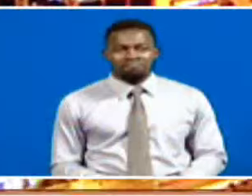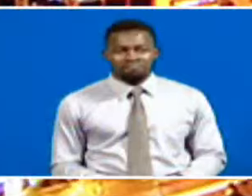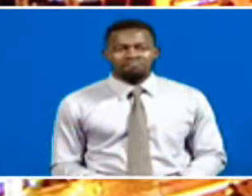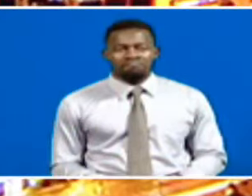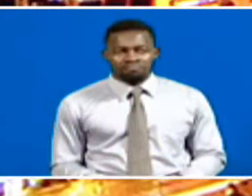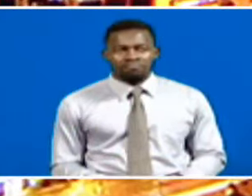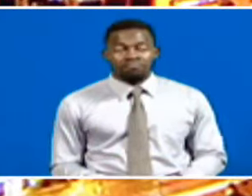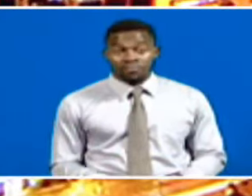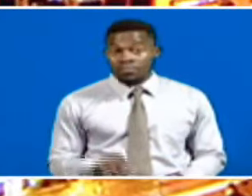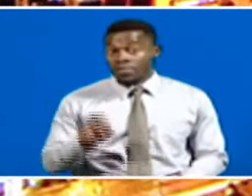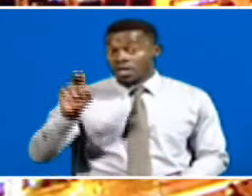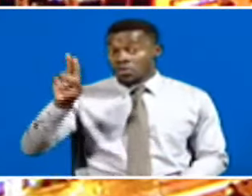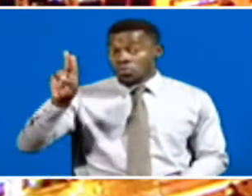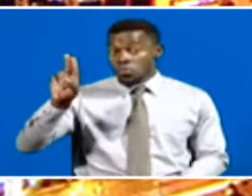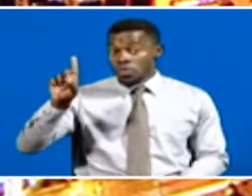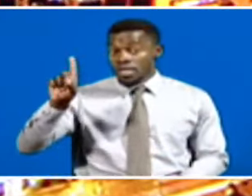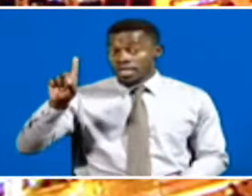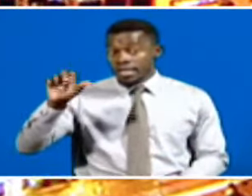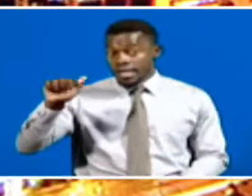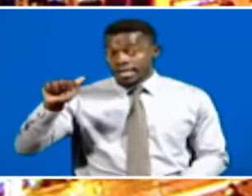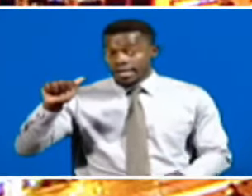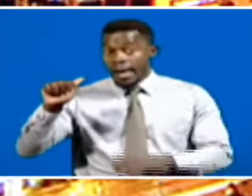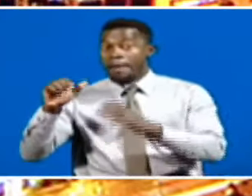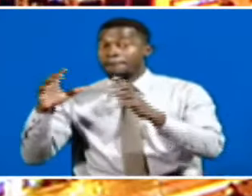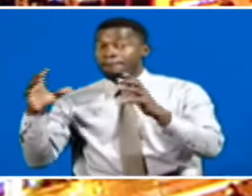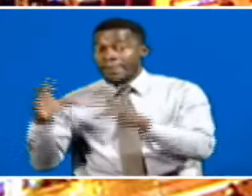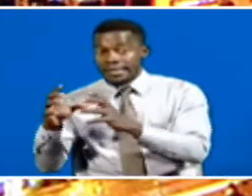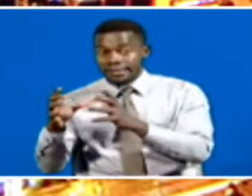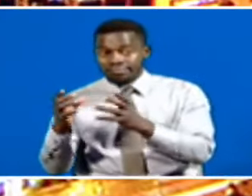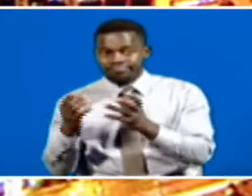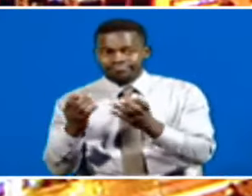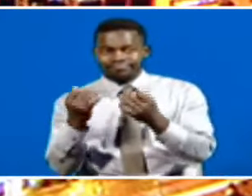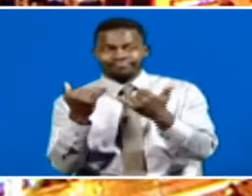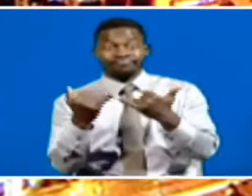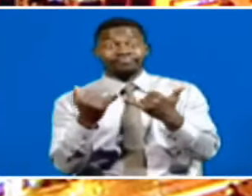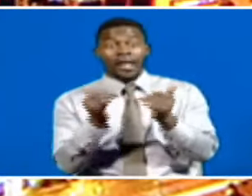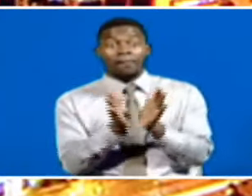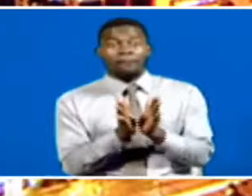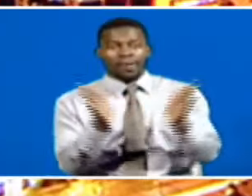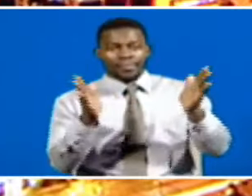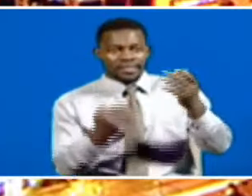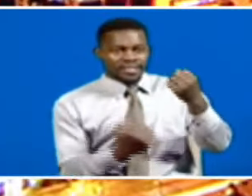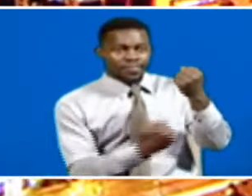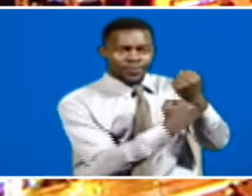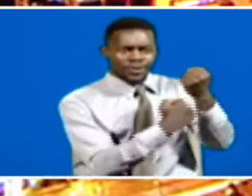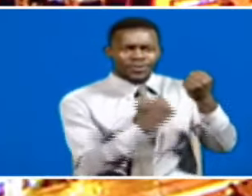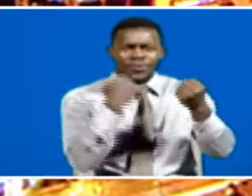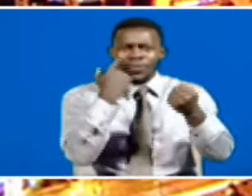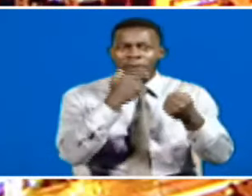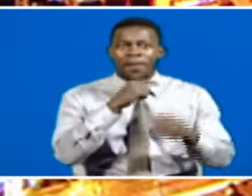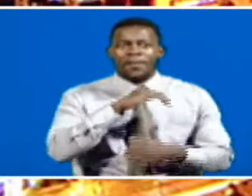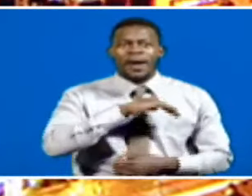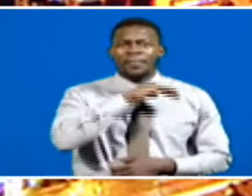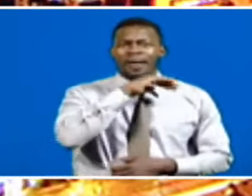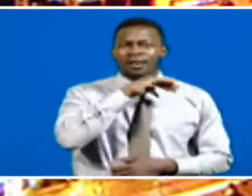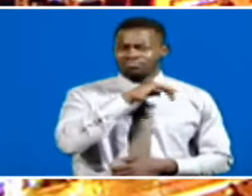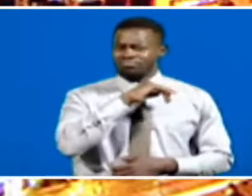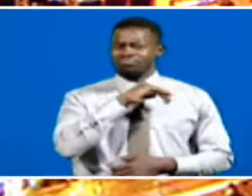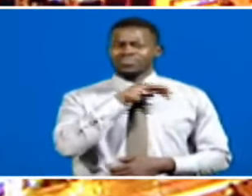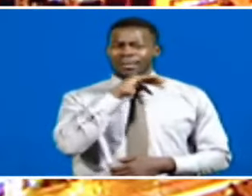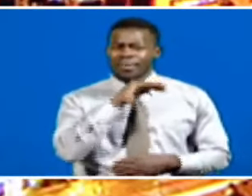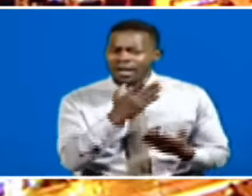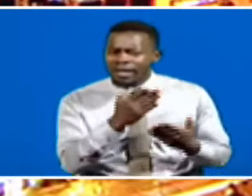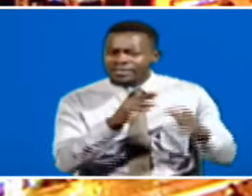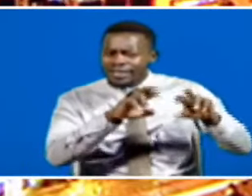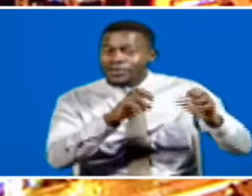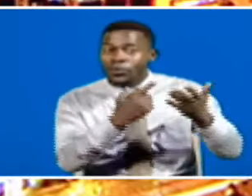Chama tawala cha UDA kimejitokeza na kuunga mkono azma ya kinara wa Azimio Raila Odinga kusaka nafasi ya mwenyekiti wa tume ya Umoja